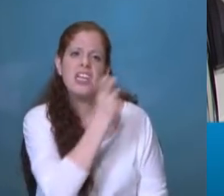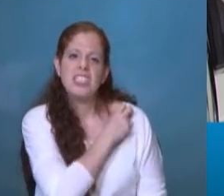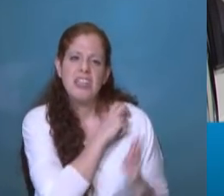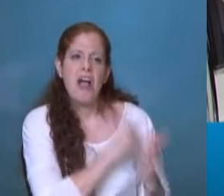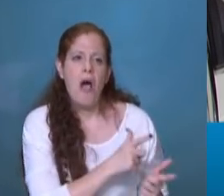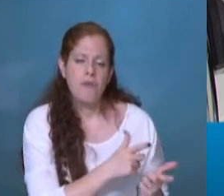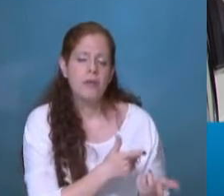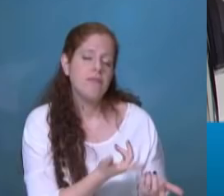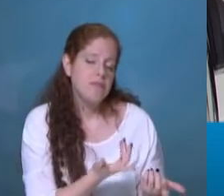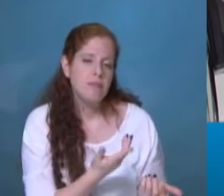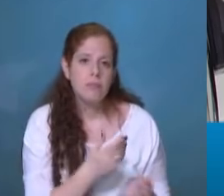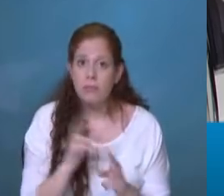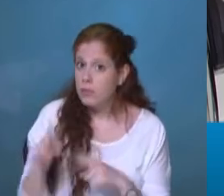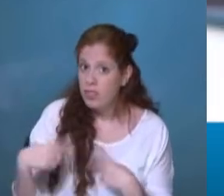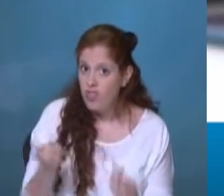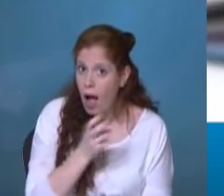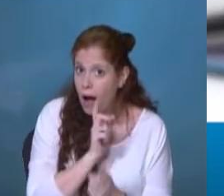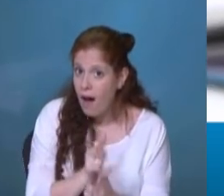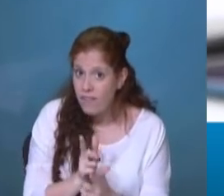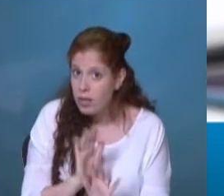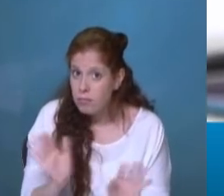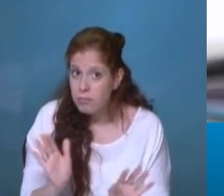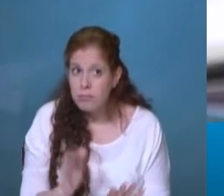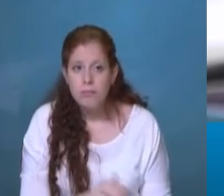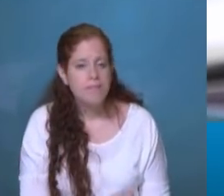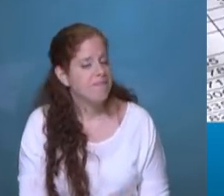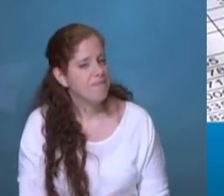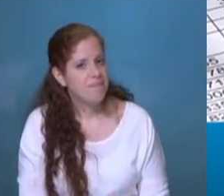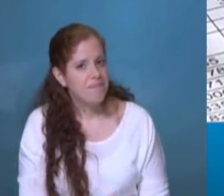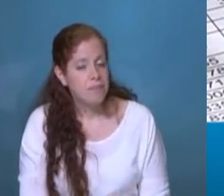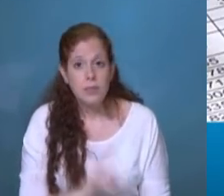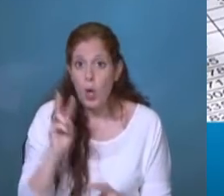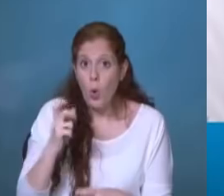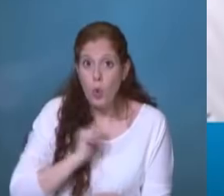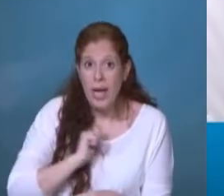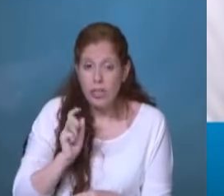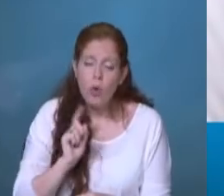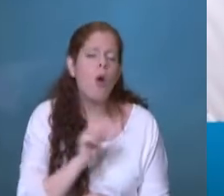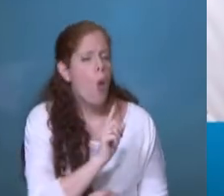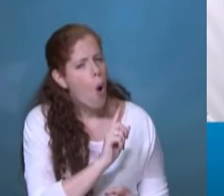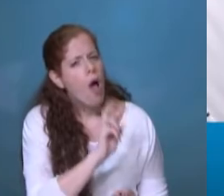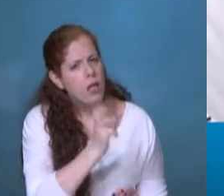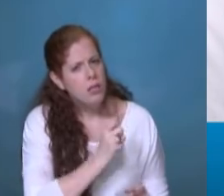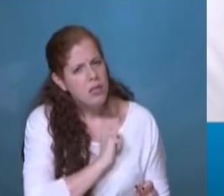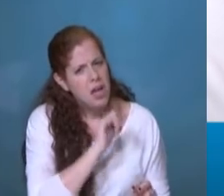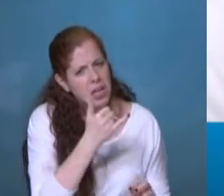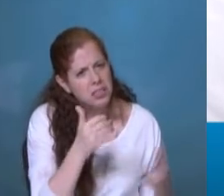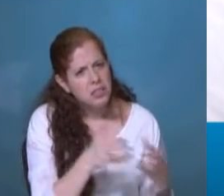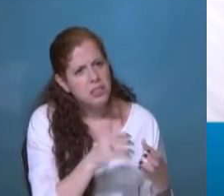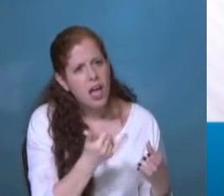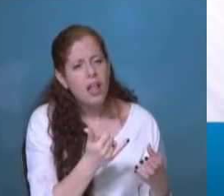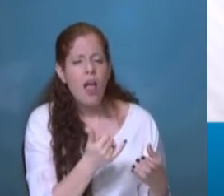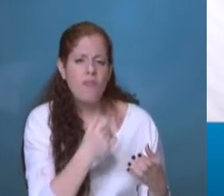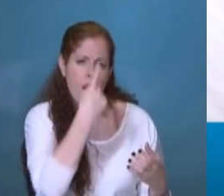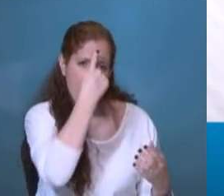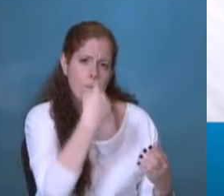יכול להיות קרבי כבר? זה יכול להיות שלא יגייסו אותך? לא, לא שלא יגייסו. זה פשוט פרופיל נמוך? כן, אני נמוך. איזה,